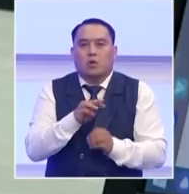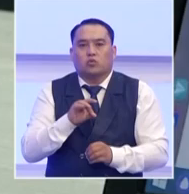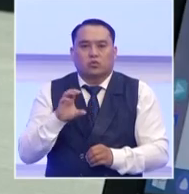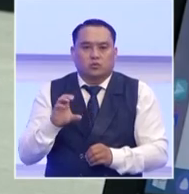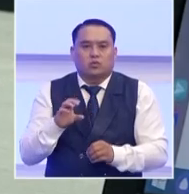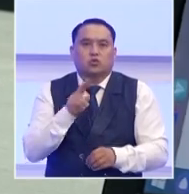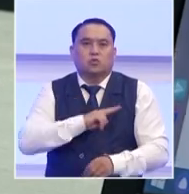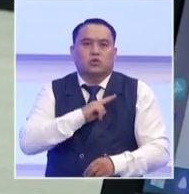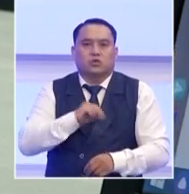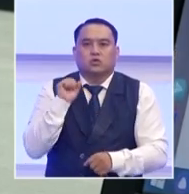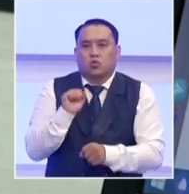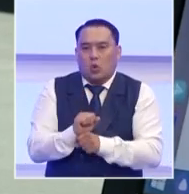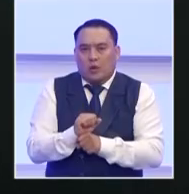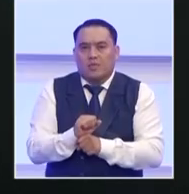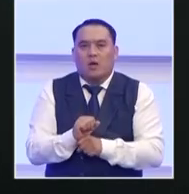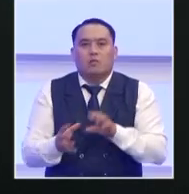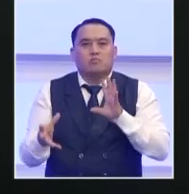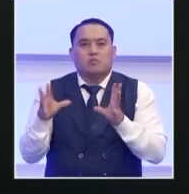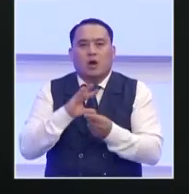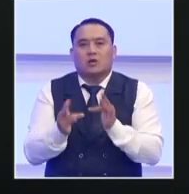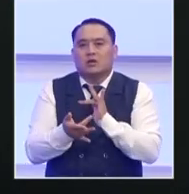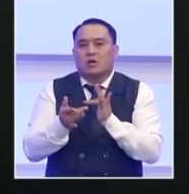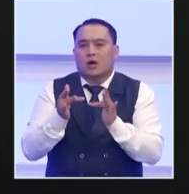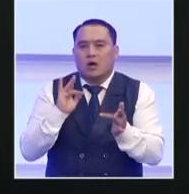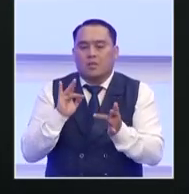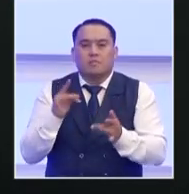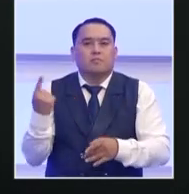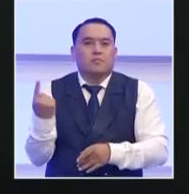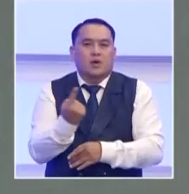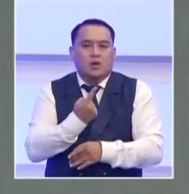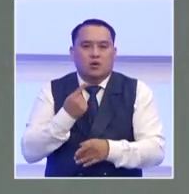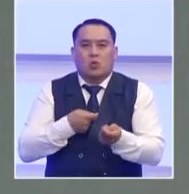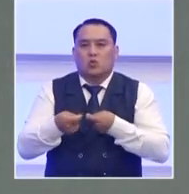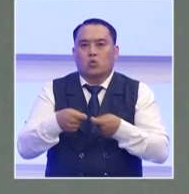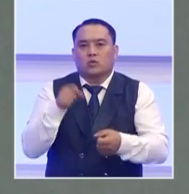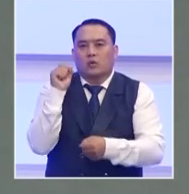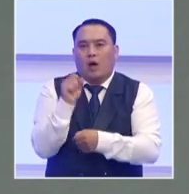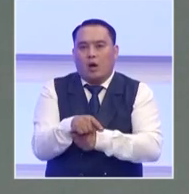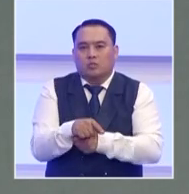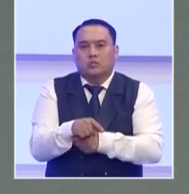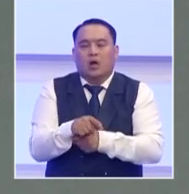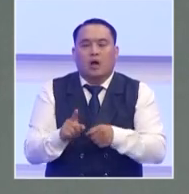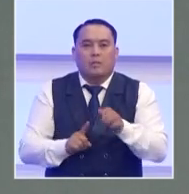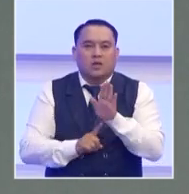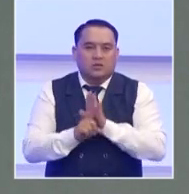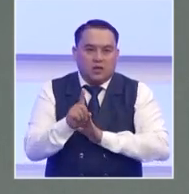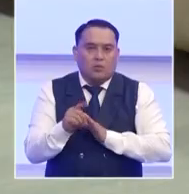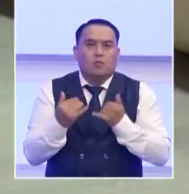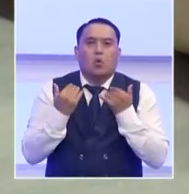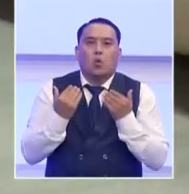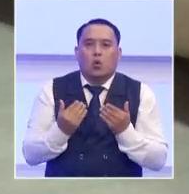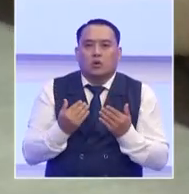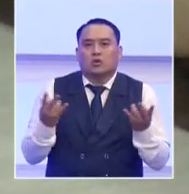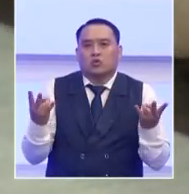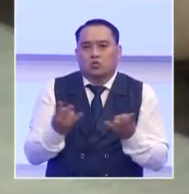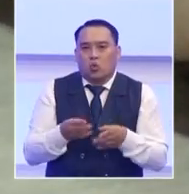бастап жұмысын тоқтатты. Жалпы ғаламтордың бірыңғай тұғырнамасы үкімет басшысы тапсырмасымен қолға алынған. Бүгінде оны